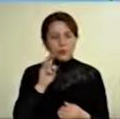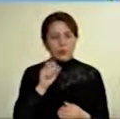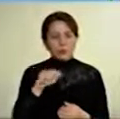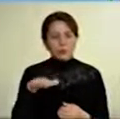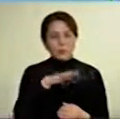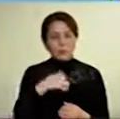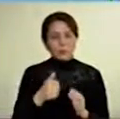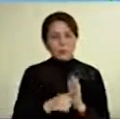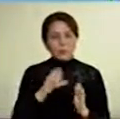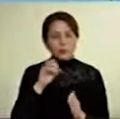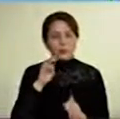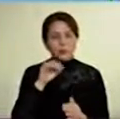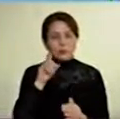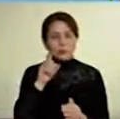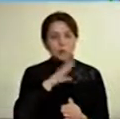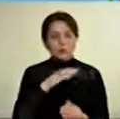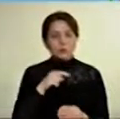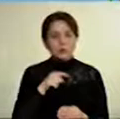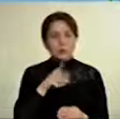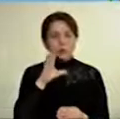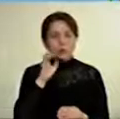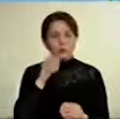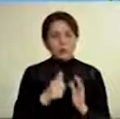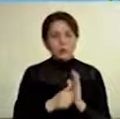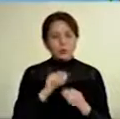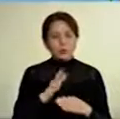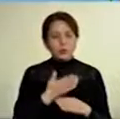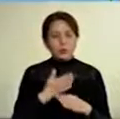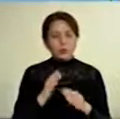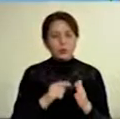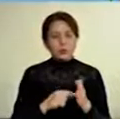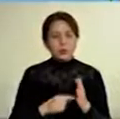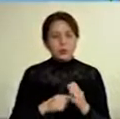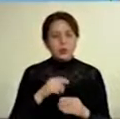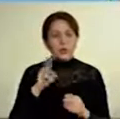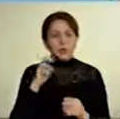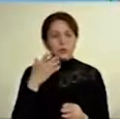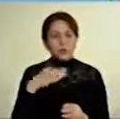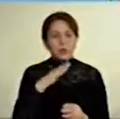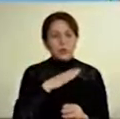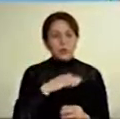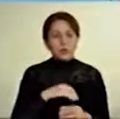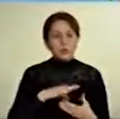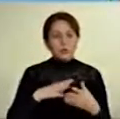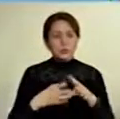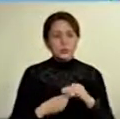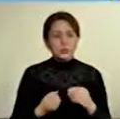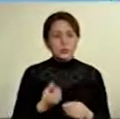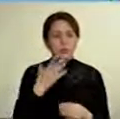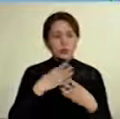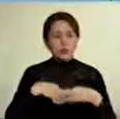sotiq bo'lsa, 1500 ni 6 ga bo'lsak, 250 ta ekan. Endi jami nechta oila tomorqa